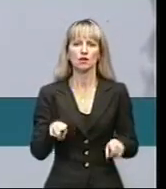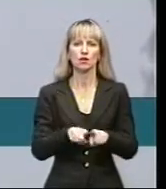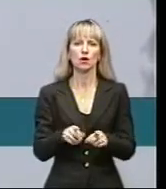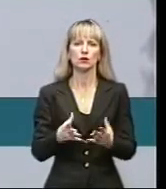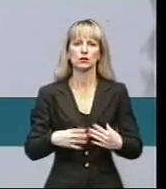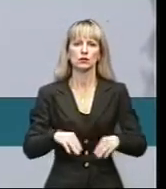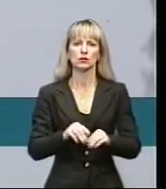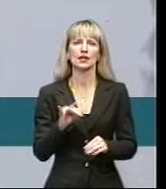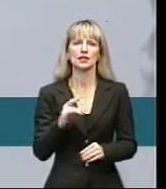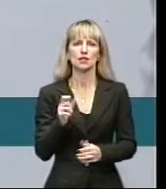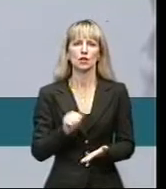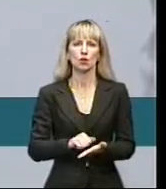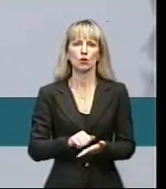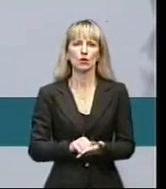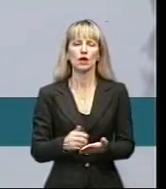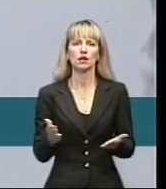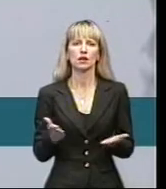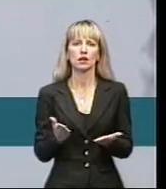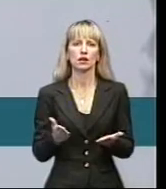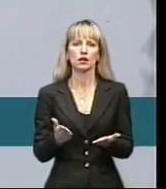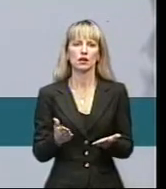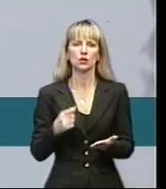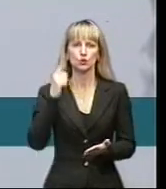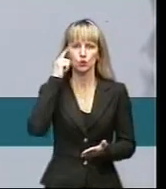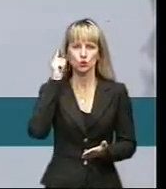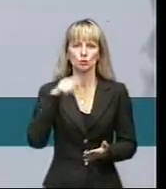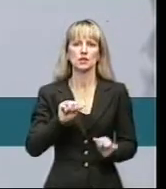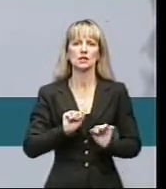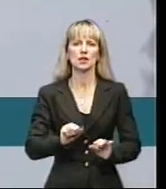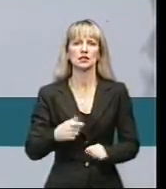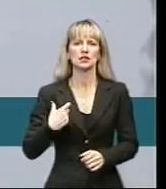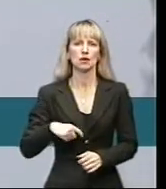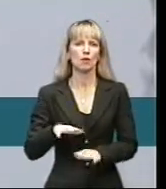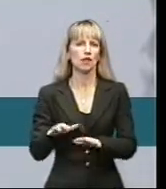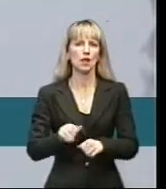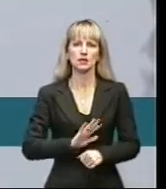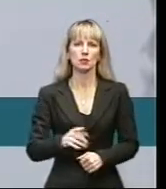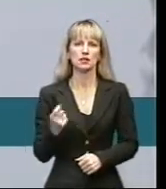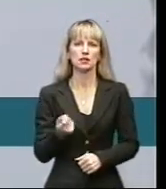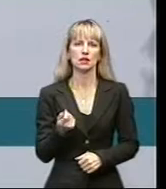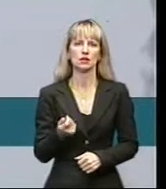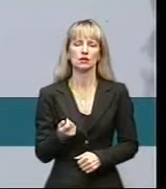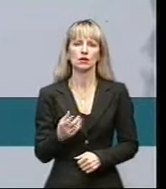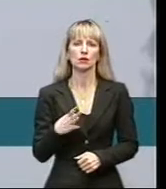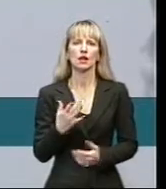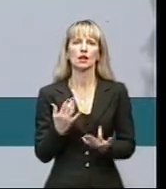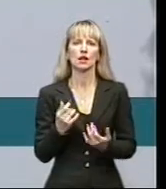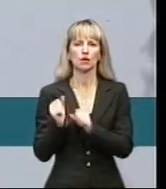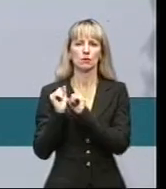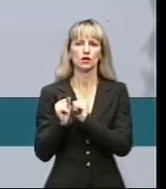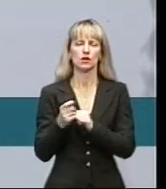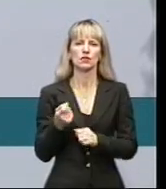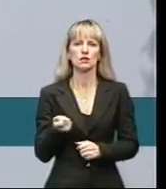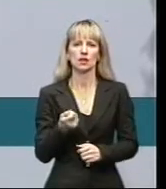із документів, яка зуміла захистити себе, не забрали в них зерно, кілька пудів зерна було, там